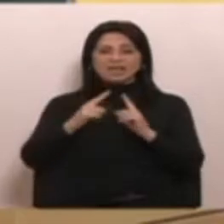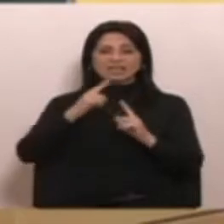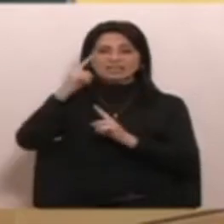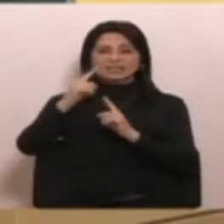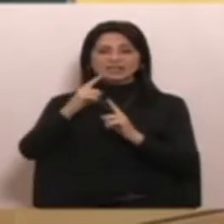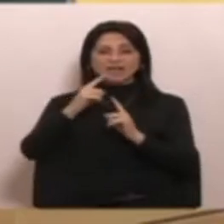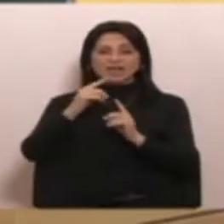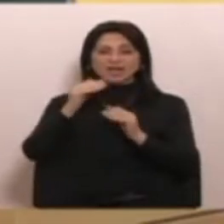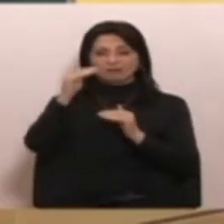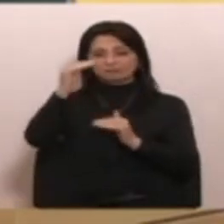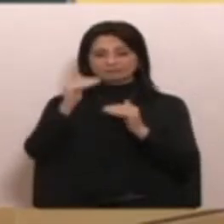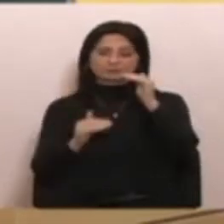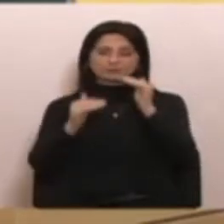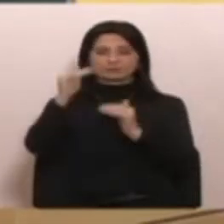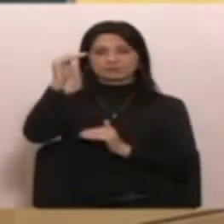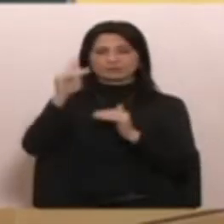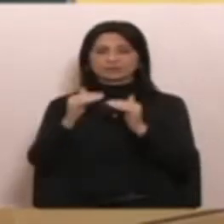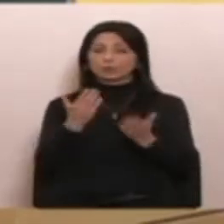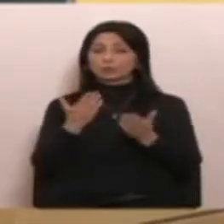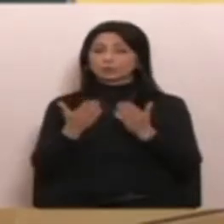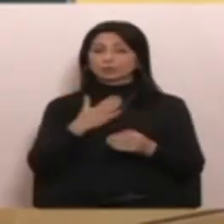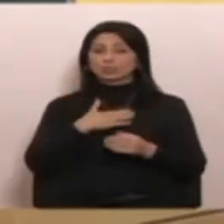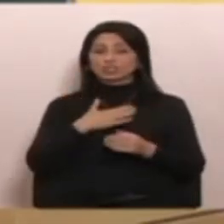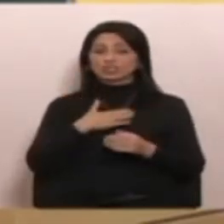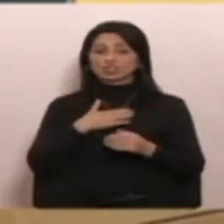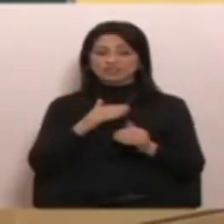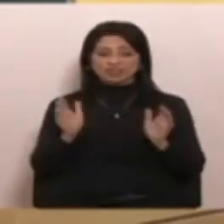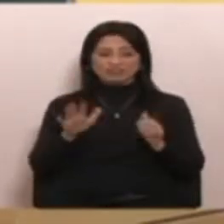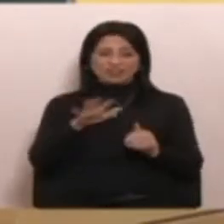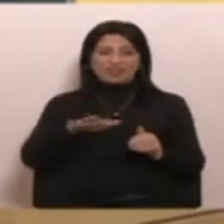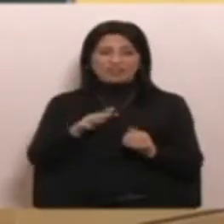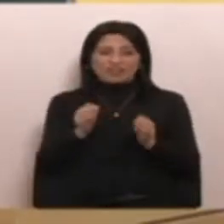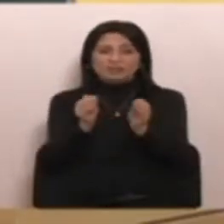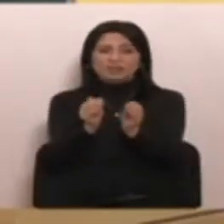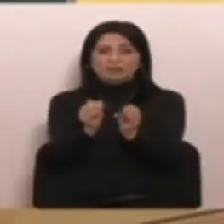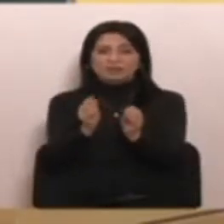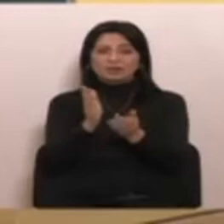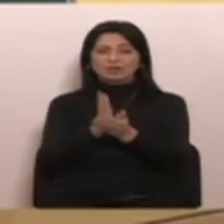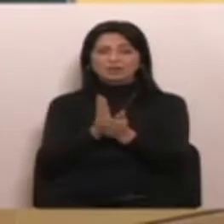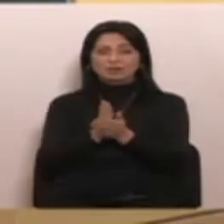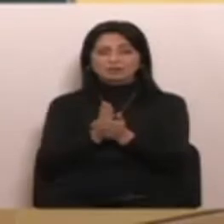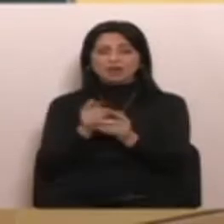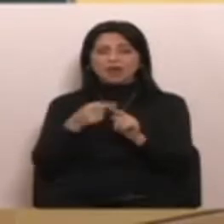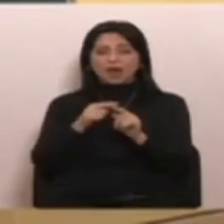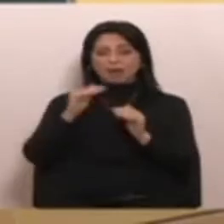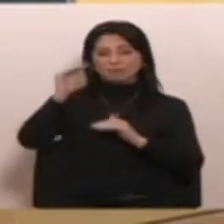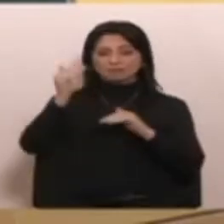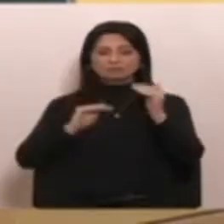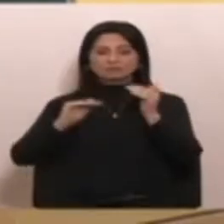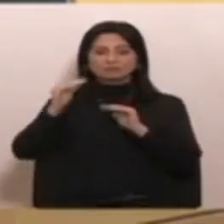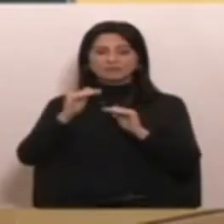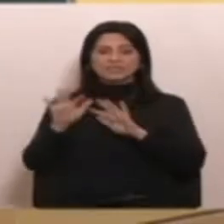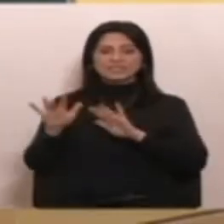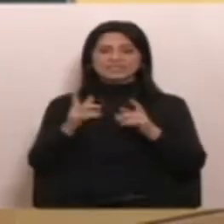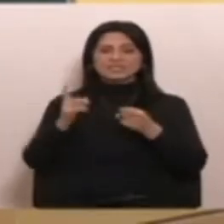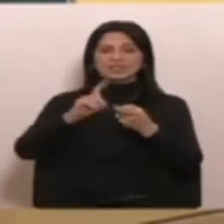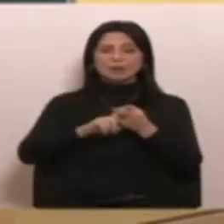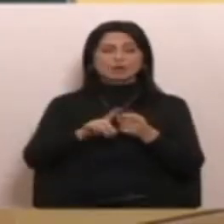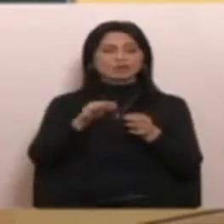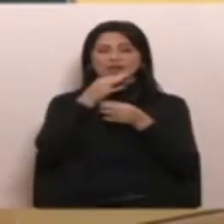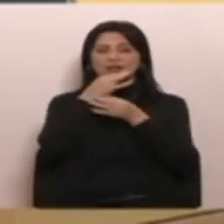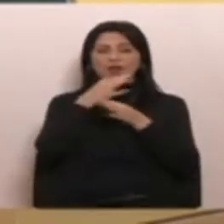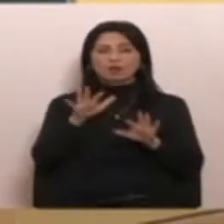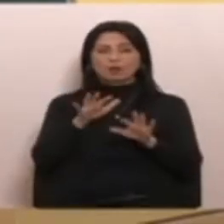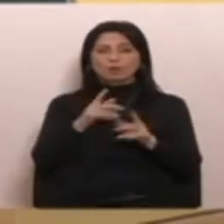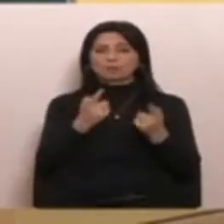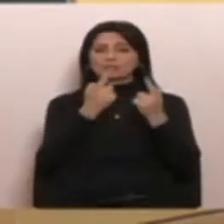დინამიკა არათანაბარია, თუმცა ჩვენისთან და პატარა ქვეყნისთვის ამ დინამიკაზე ზემოქმედებას ახდენს ნებისმიერი